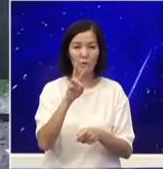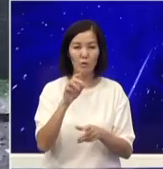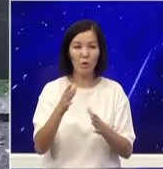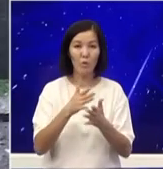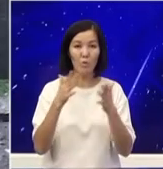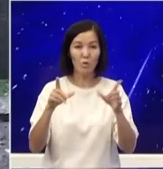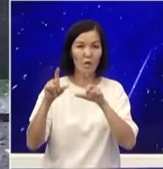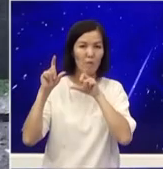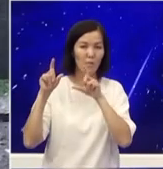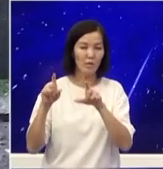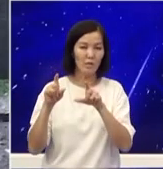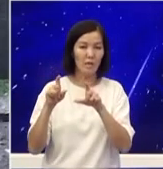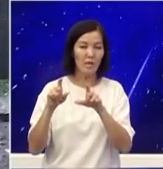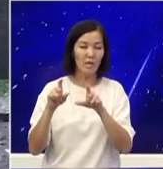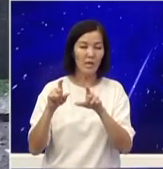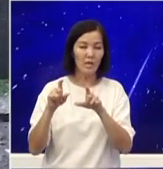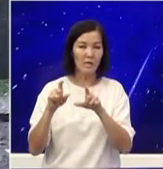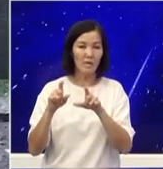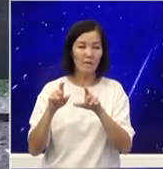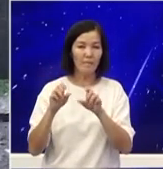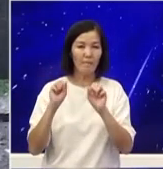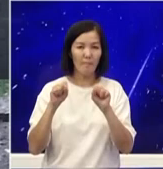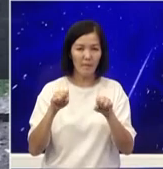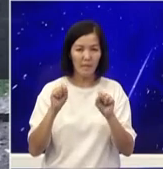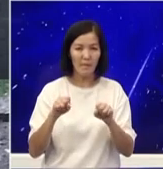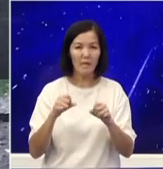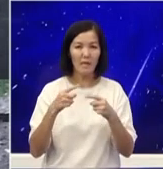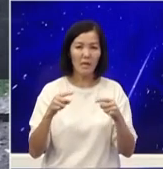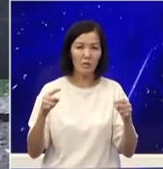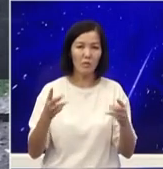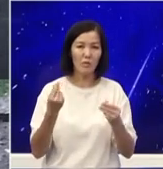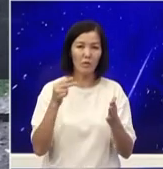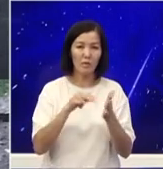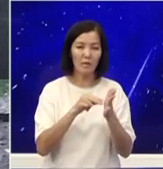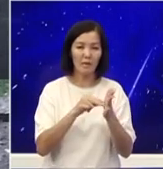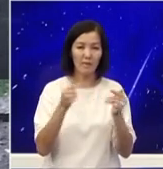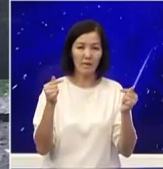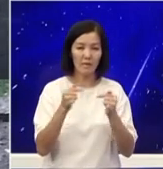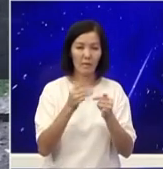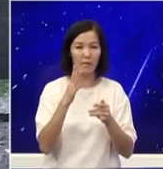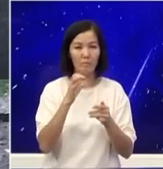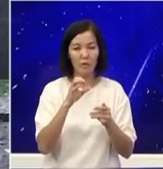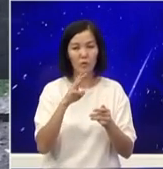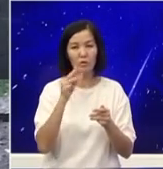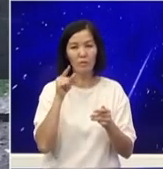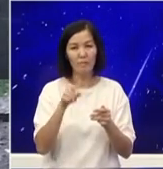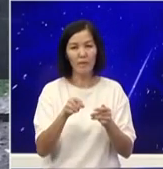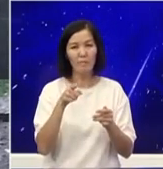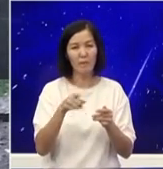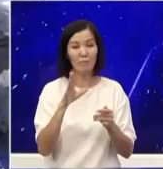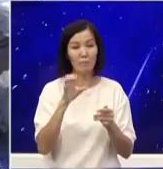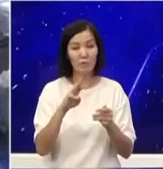машинелер, жеңіл машинелер, жаңа мотоцикл деп өздерін жаңа қойған тарифтарына сәйкес 500 теңге, 1000 теңге, 1500